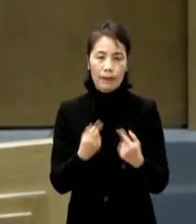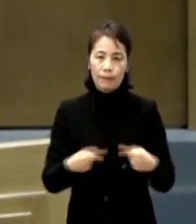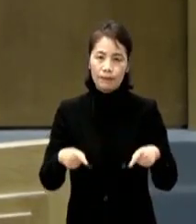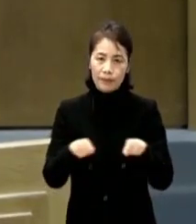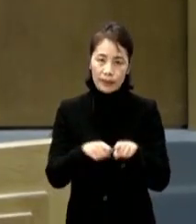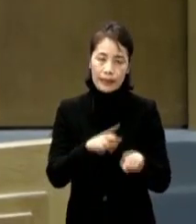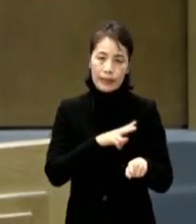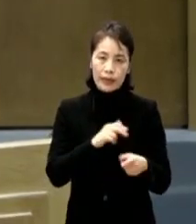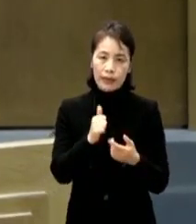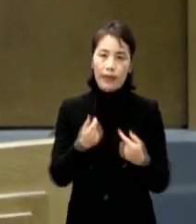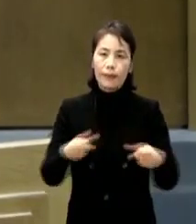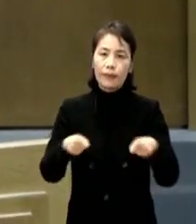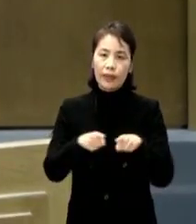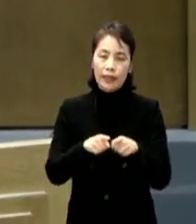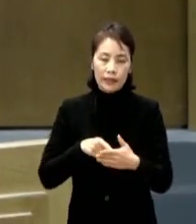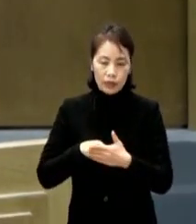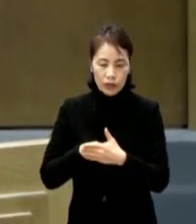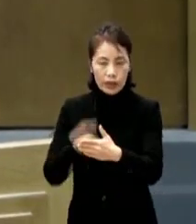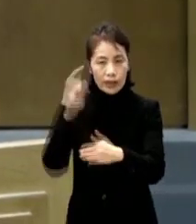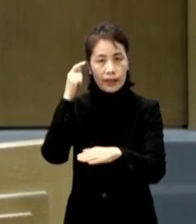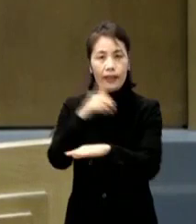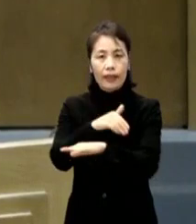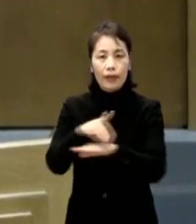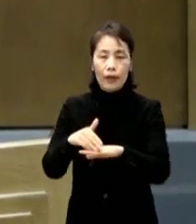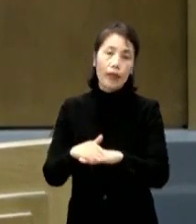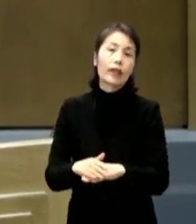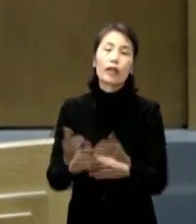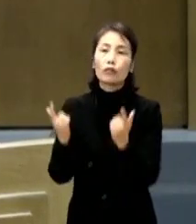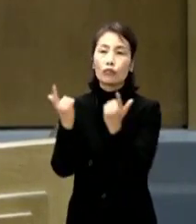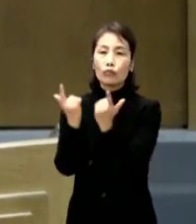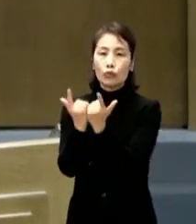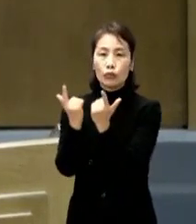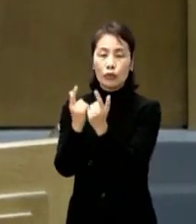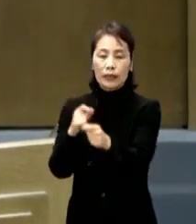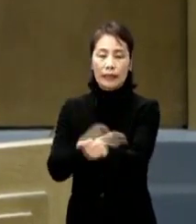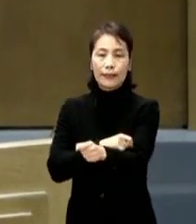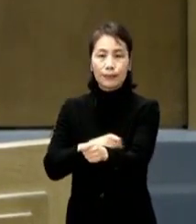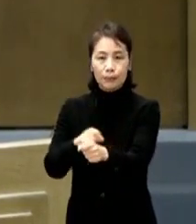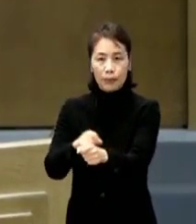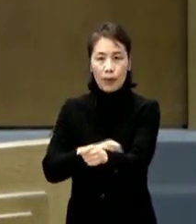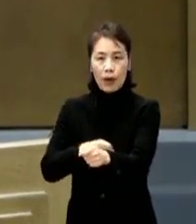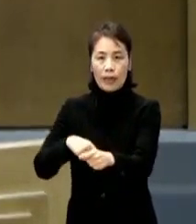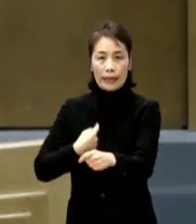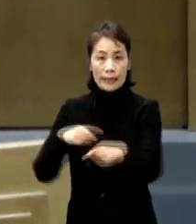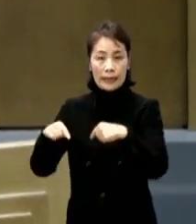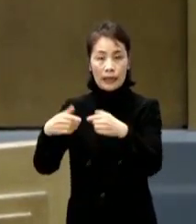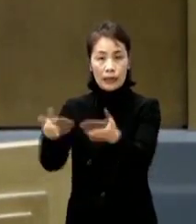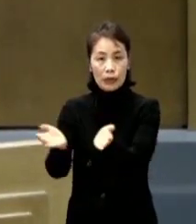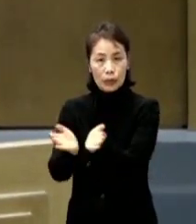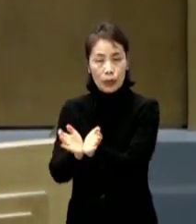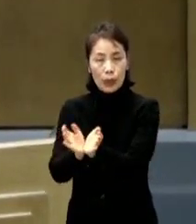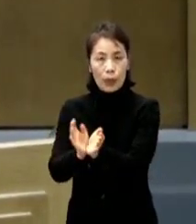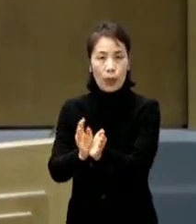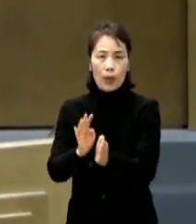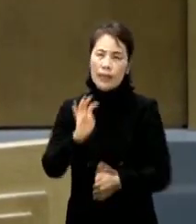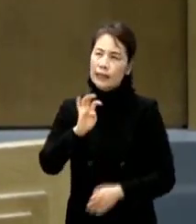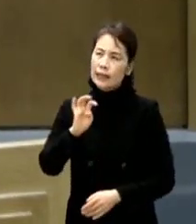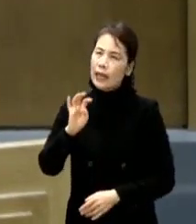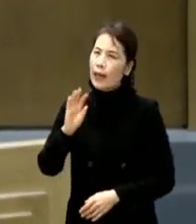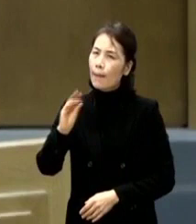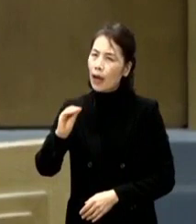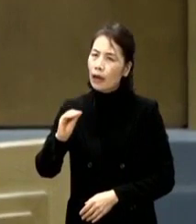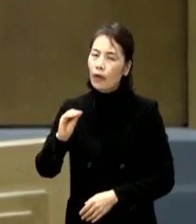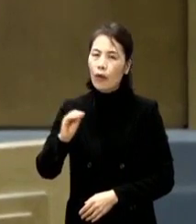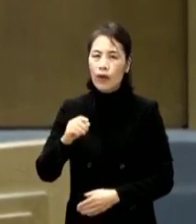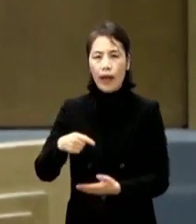없이 추진해 나가겠습니다. 경기 북부특별자치도의 새 이름 공모에 4만 4천 건의 제안이